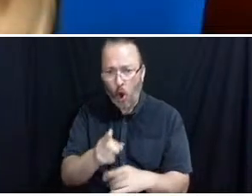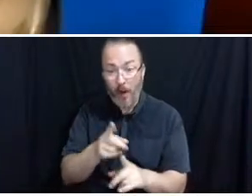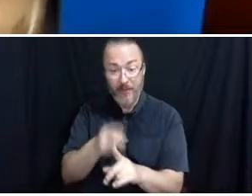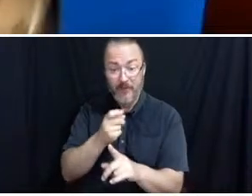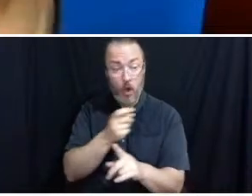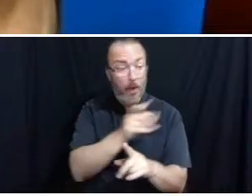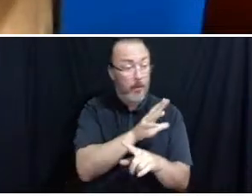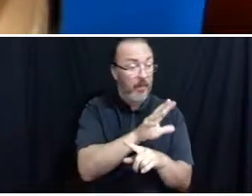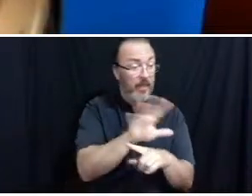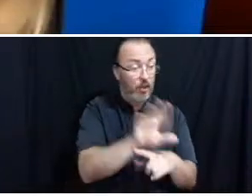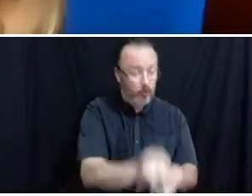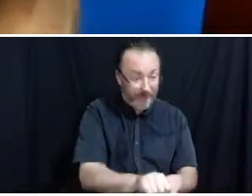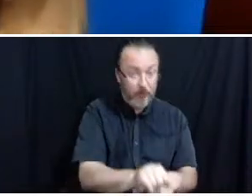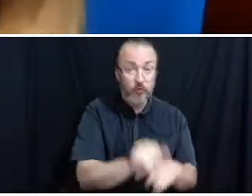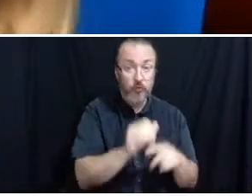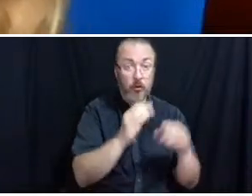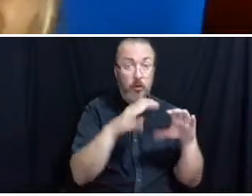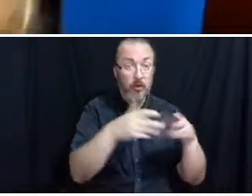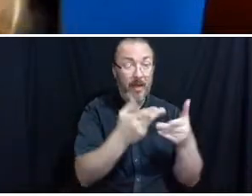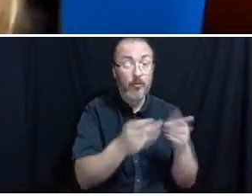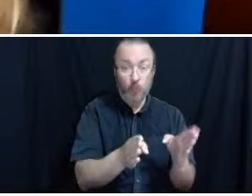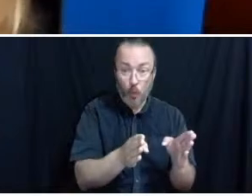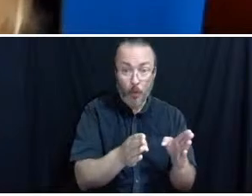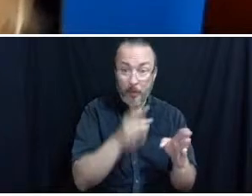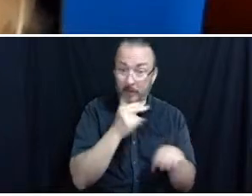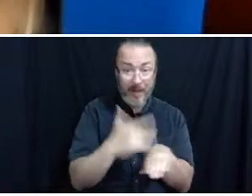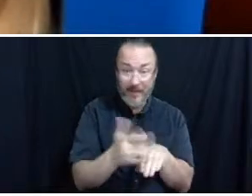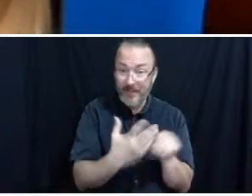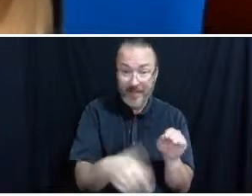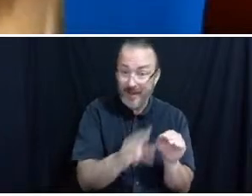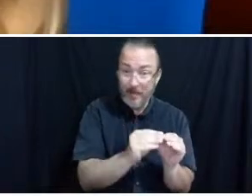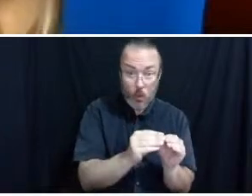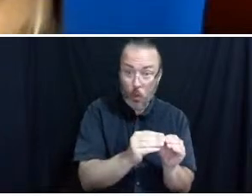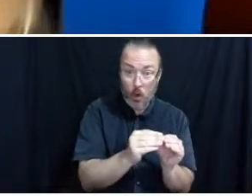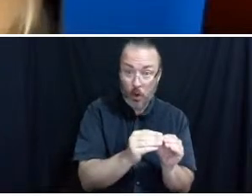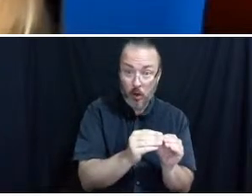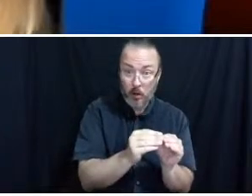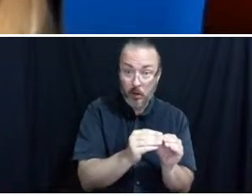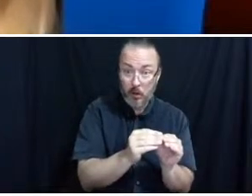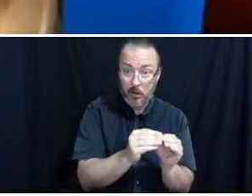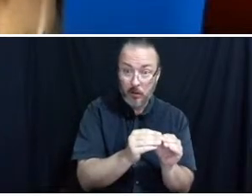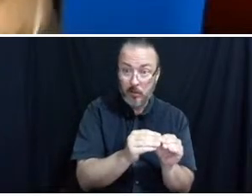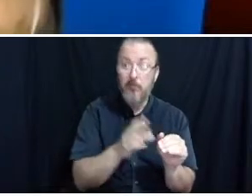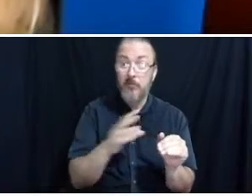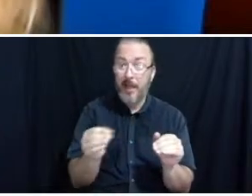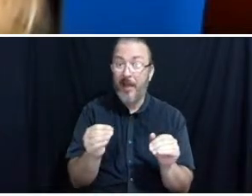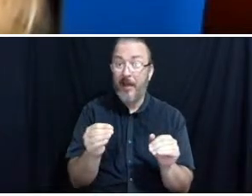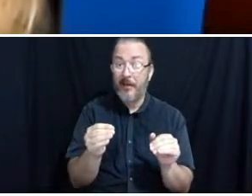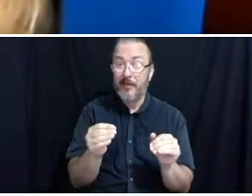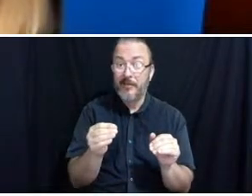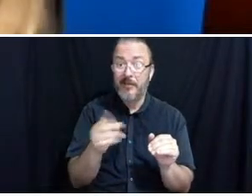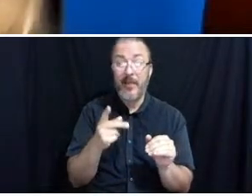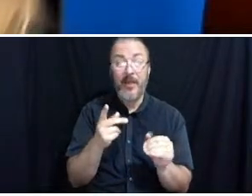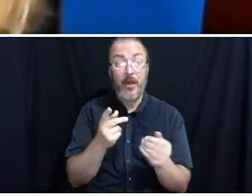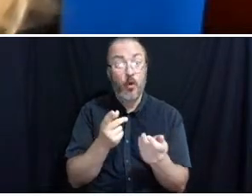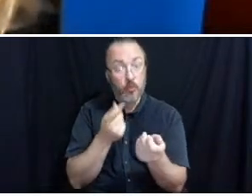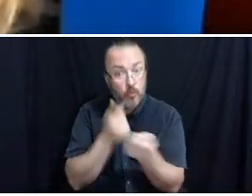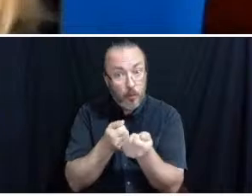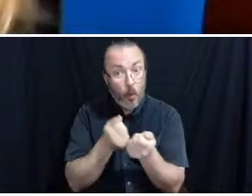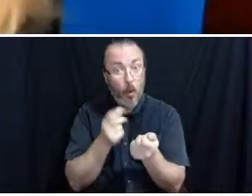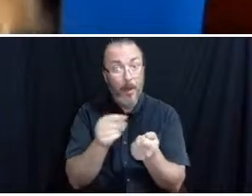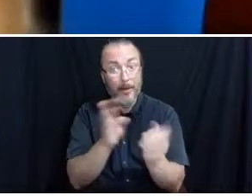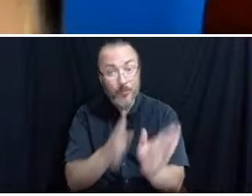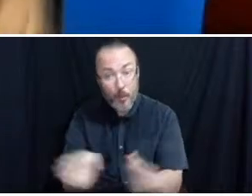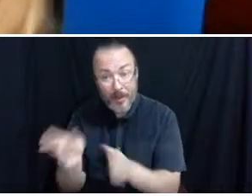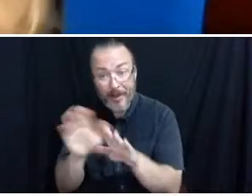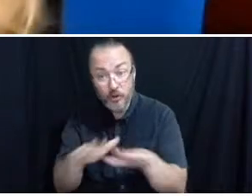entre les salles de classe qui n'étaient plus disponibles et les nouvelles modalités d'apprentissage. Les enseignants pouvaient